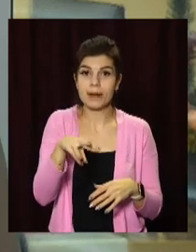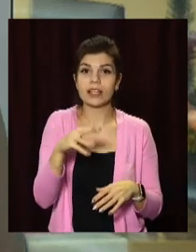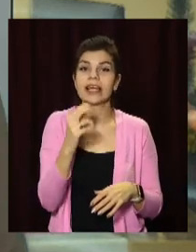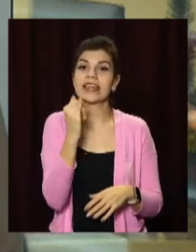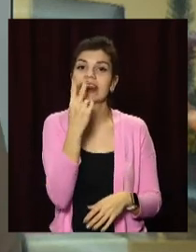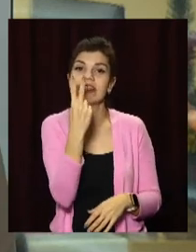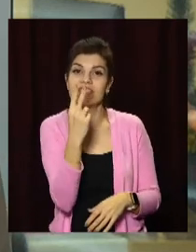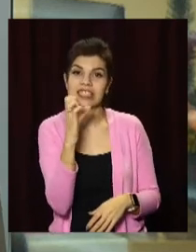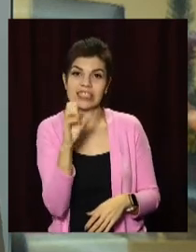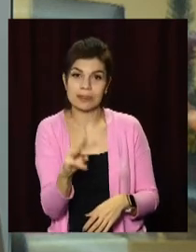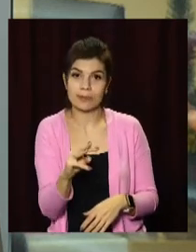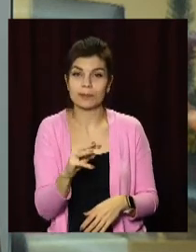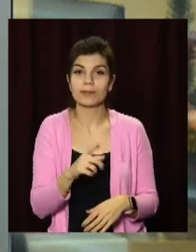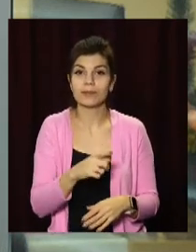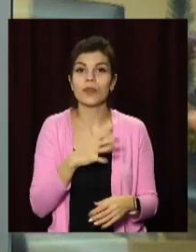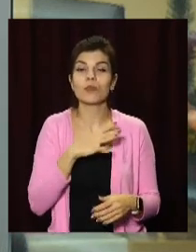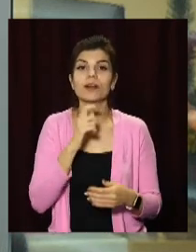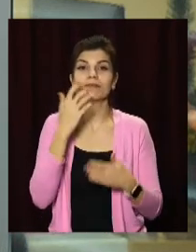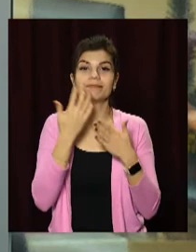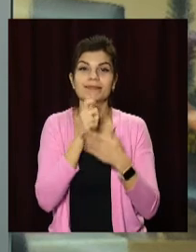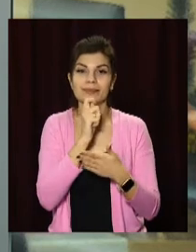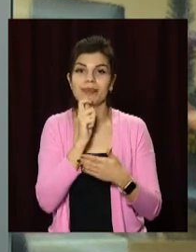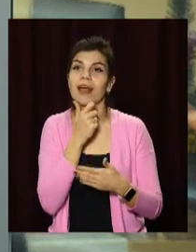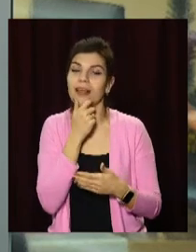2 сантиметри. В'ячеслав Куліш знає більше.